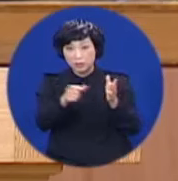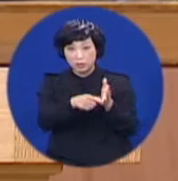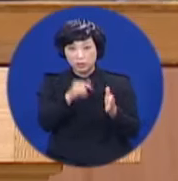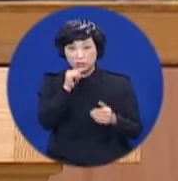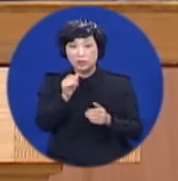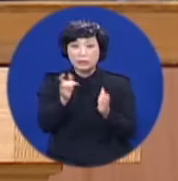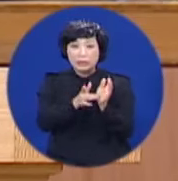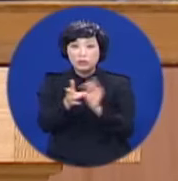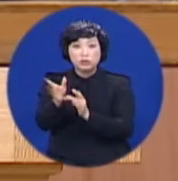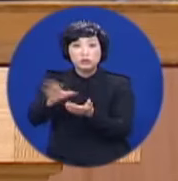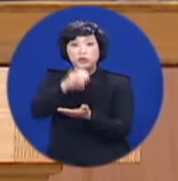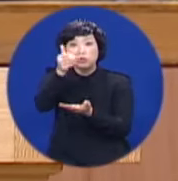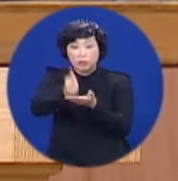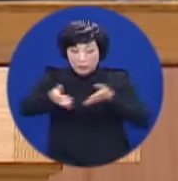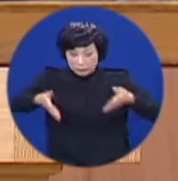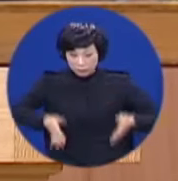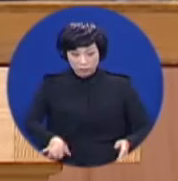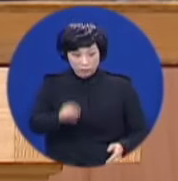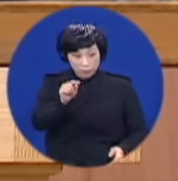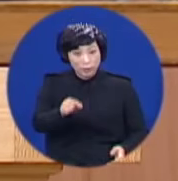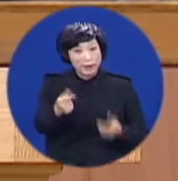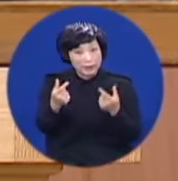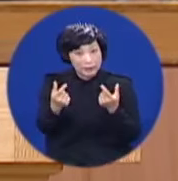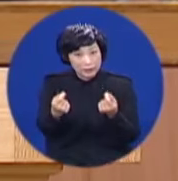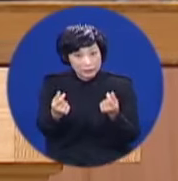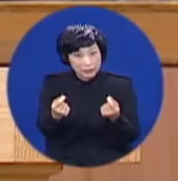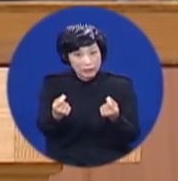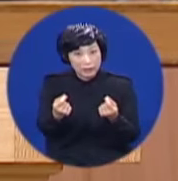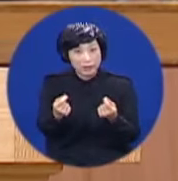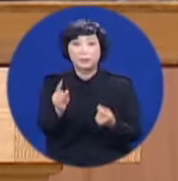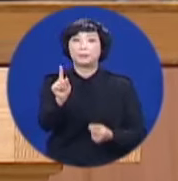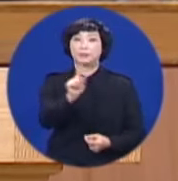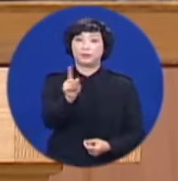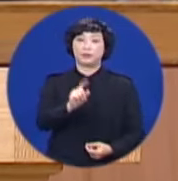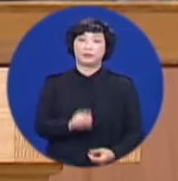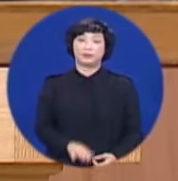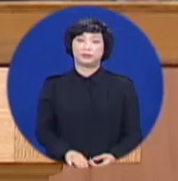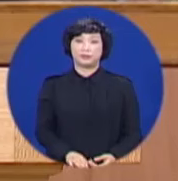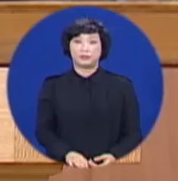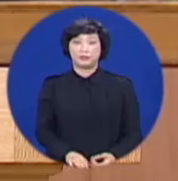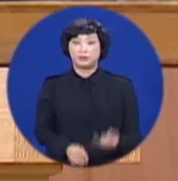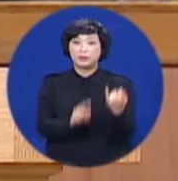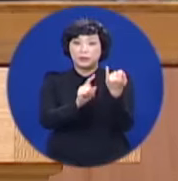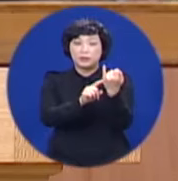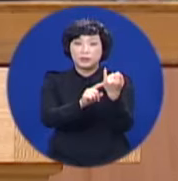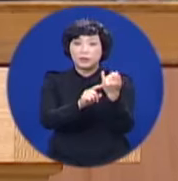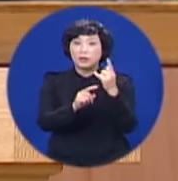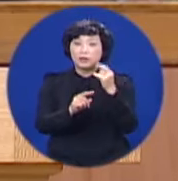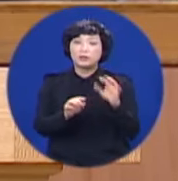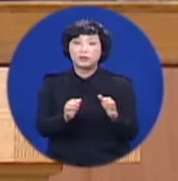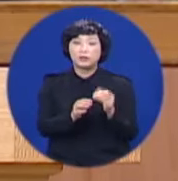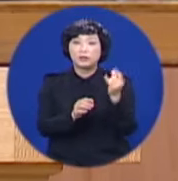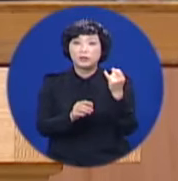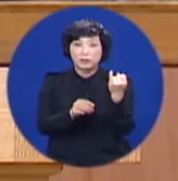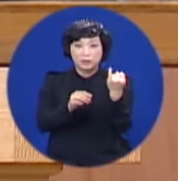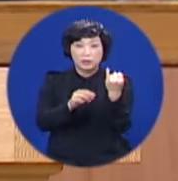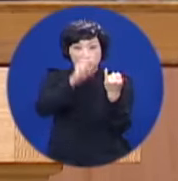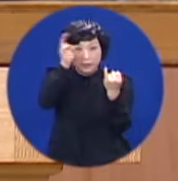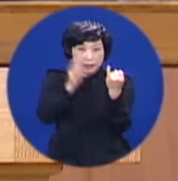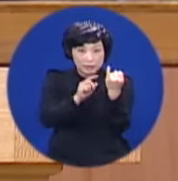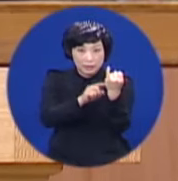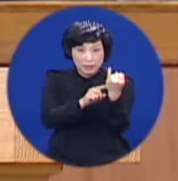예수 그리스도의 나심은 이러하니라. 그 모친 마리아가